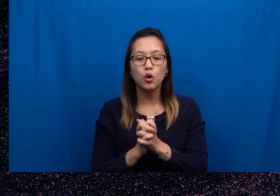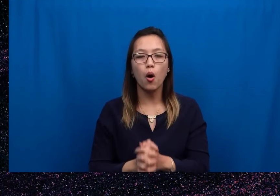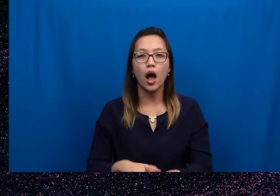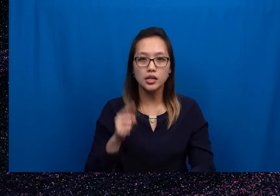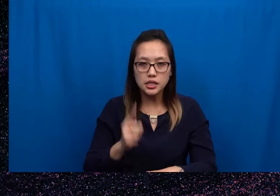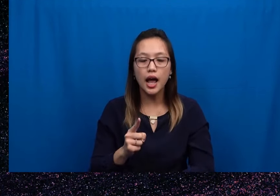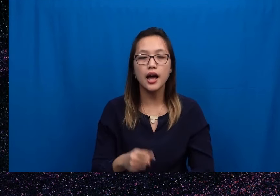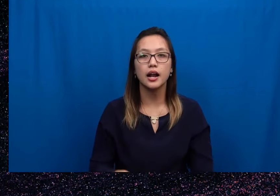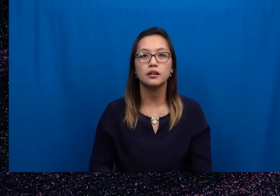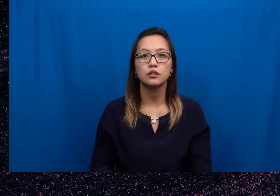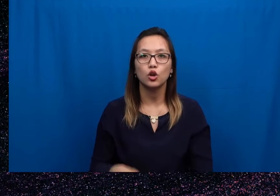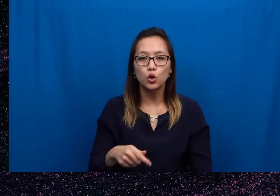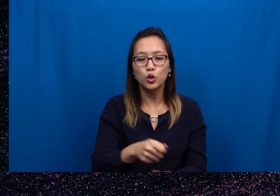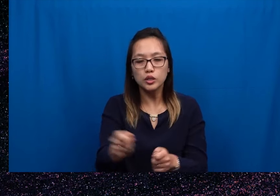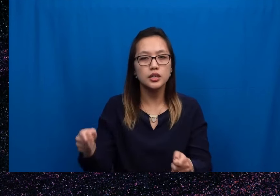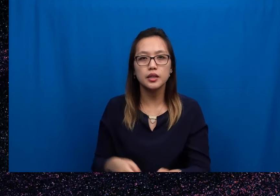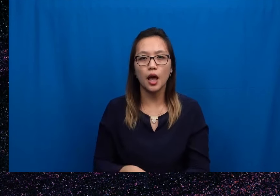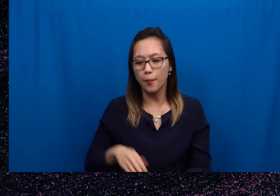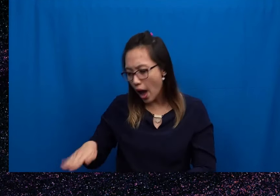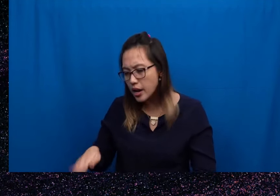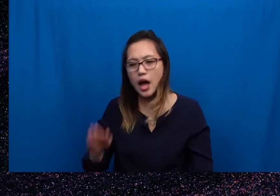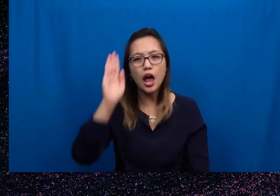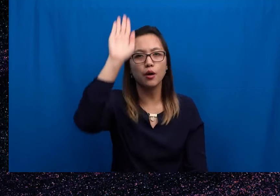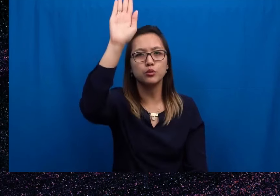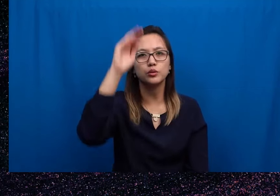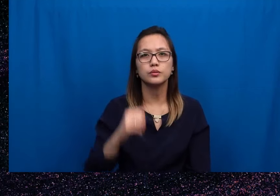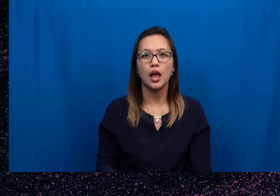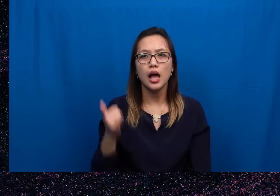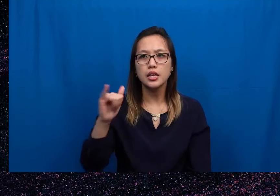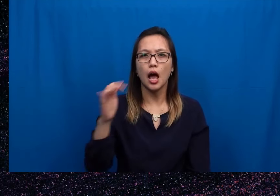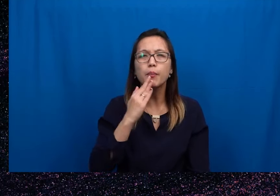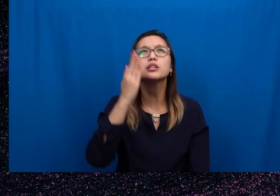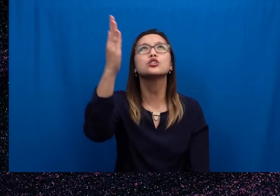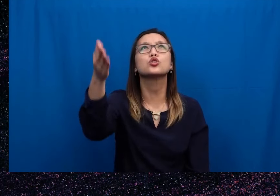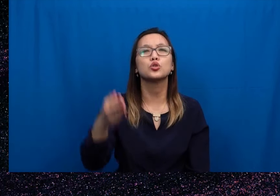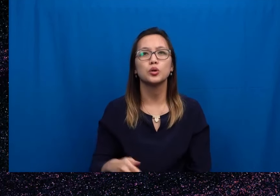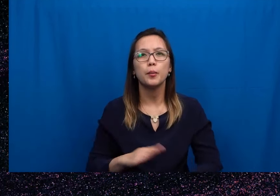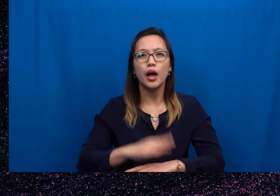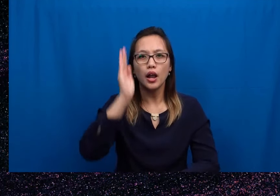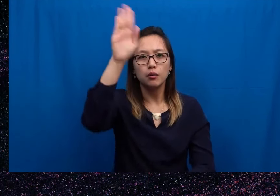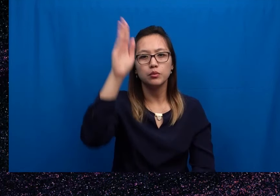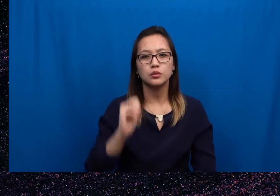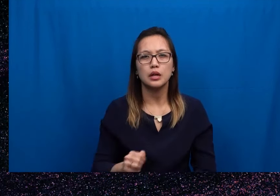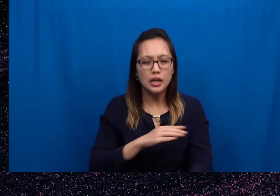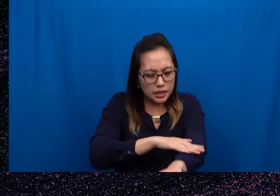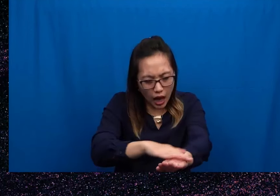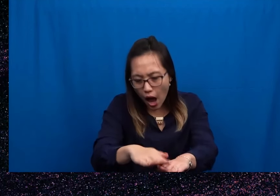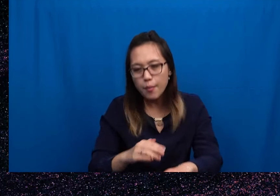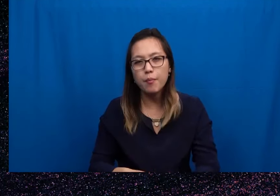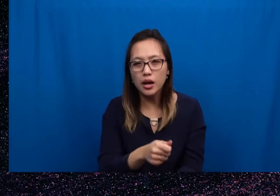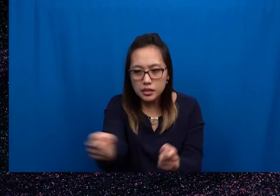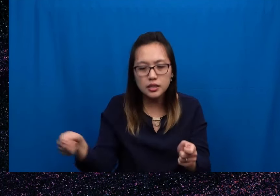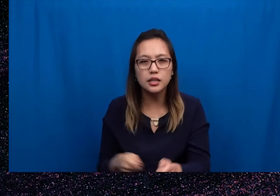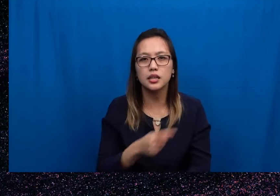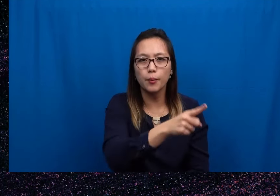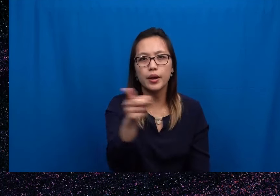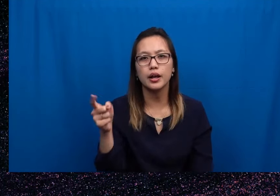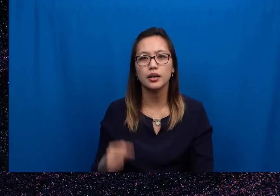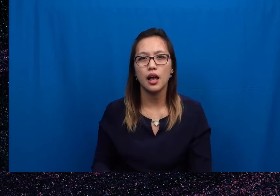setiap anak-anak-Mu yang sedang berseru kepadamu. Jamah mereka dimanapun mereka berada. Karena